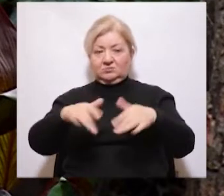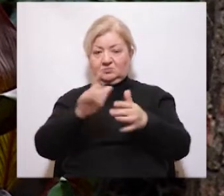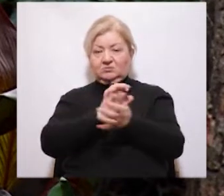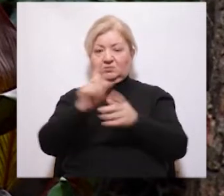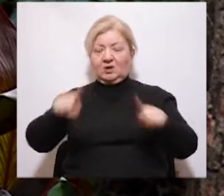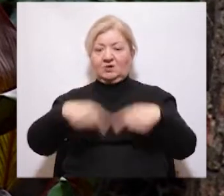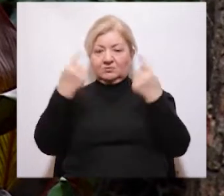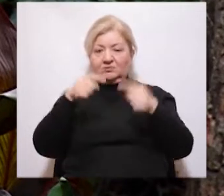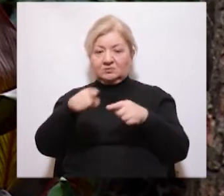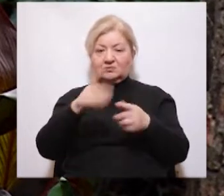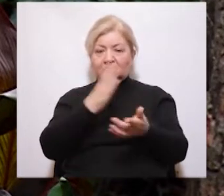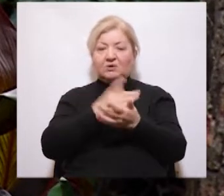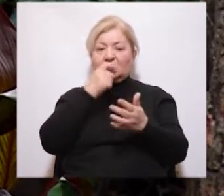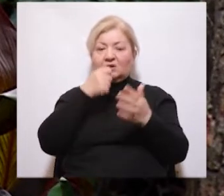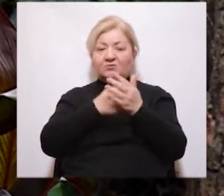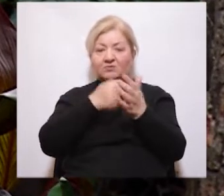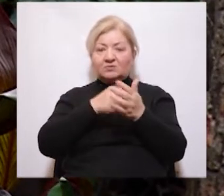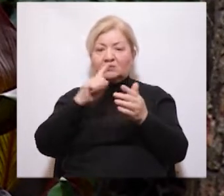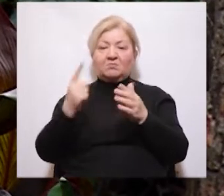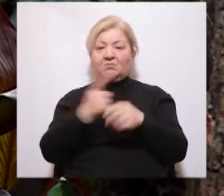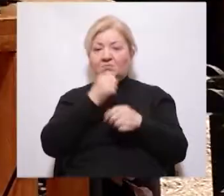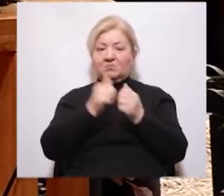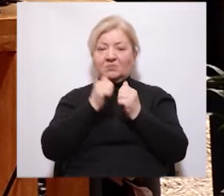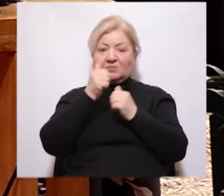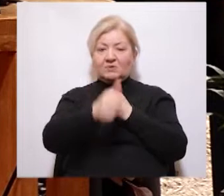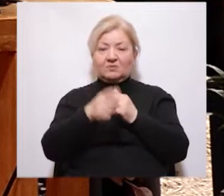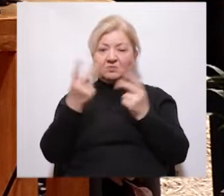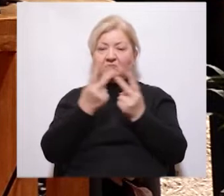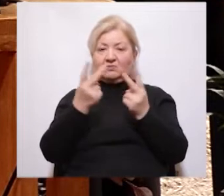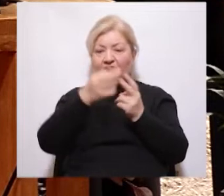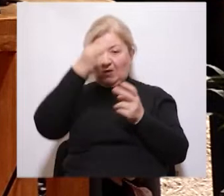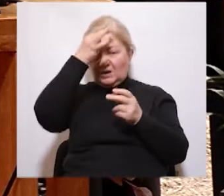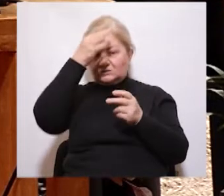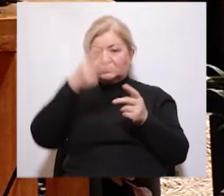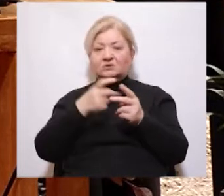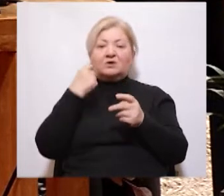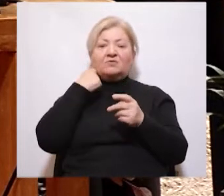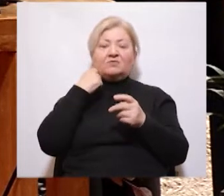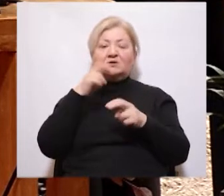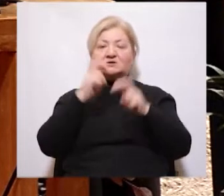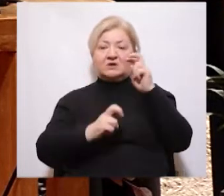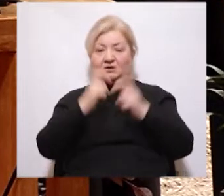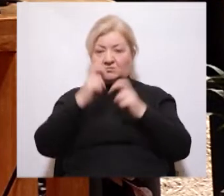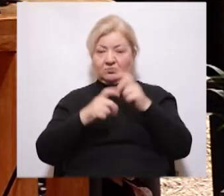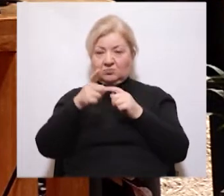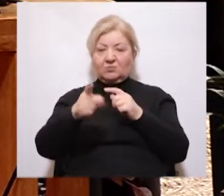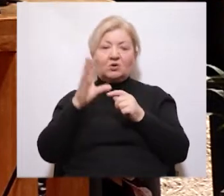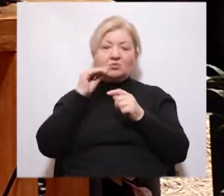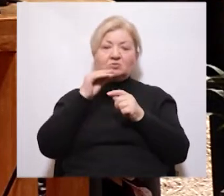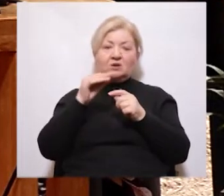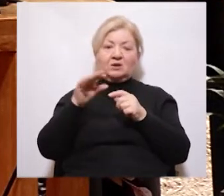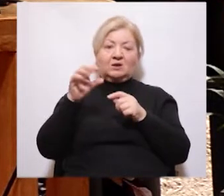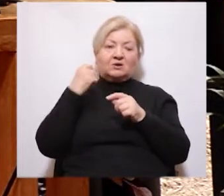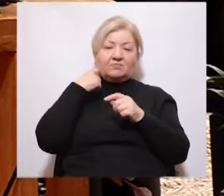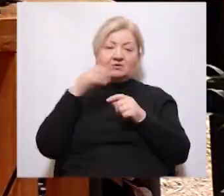ეს დარგი არ იყოს განვითარებული. ყების მრეწველობიდან უპირველესად უნდა ვახსენოთ ღვინის წარმოება.